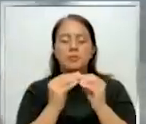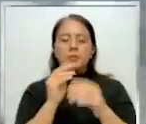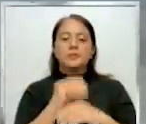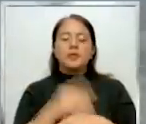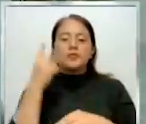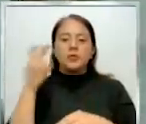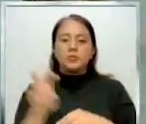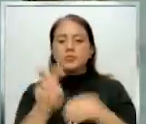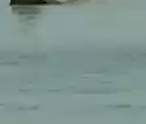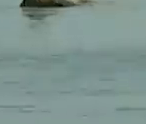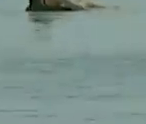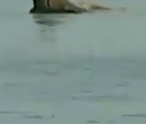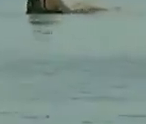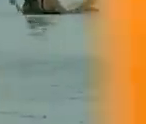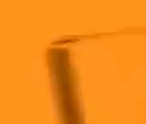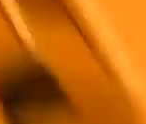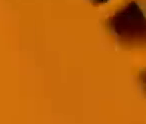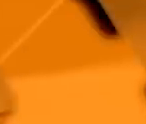turista.